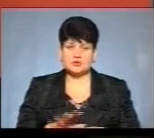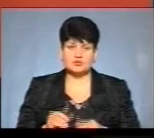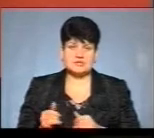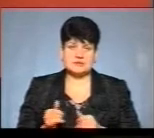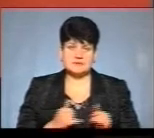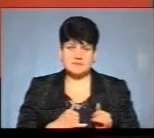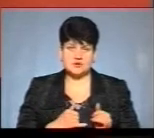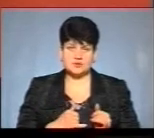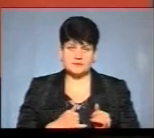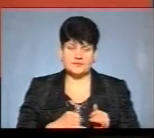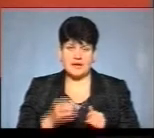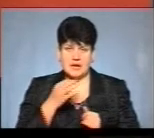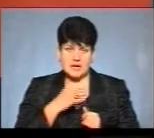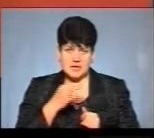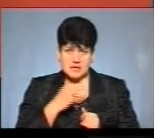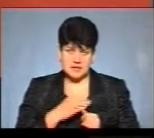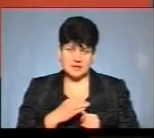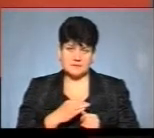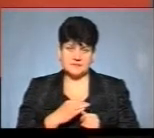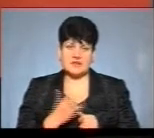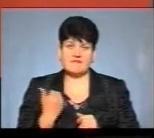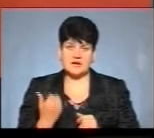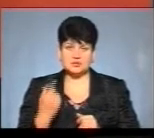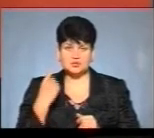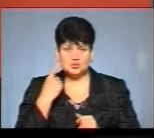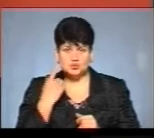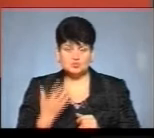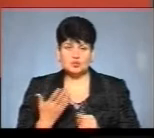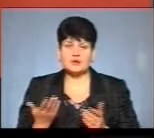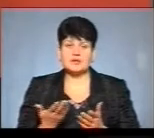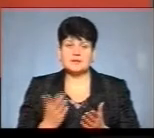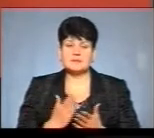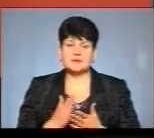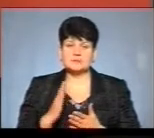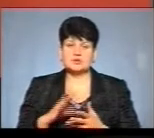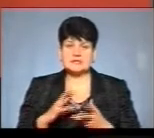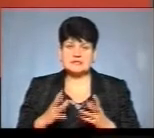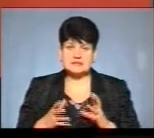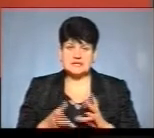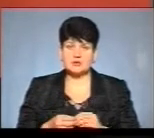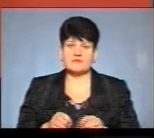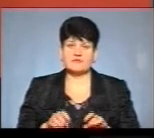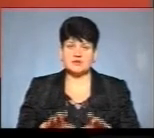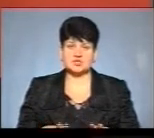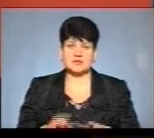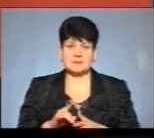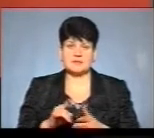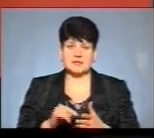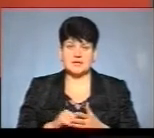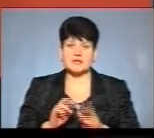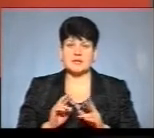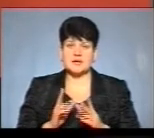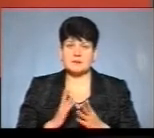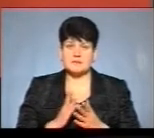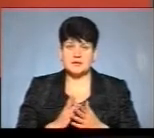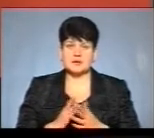забезпечено ліками. На вашу думку, яким має бути загалом вирішення цього питання?